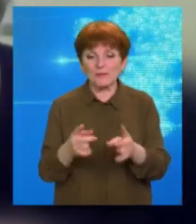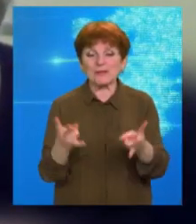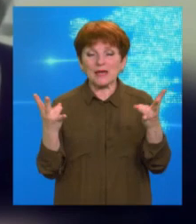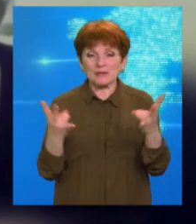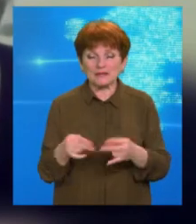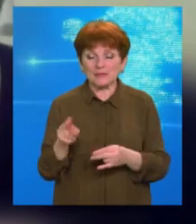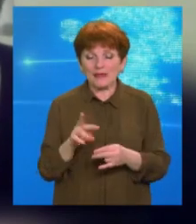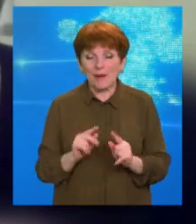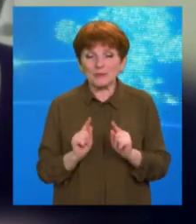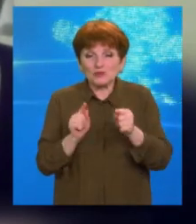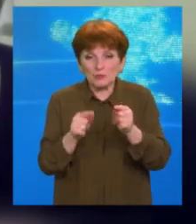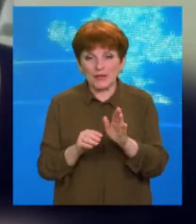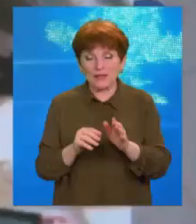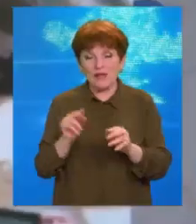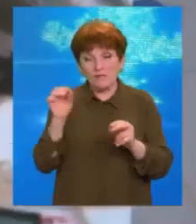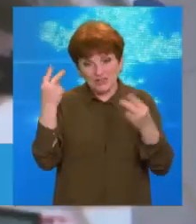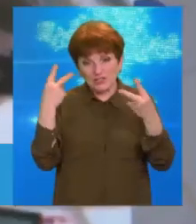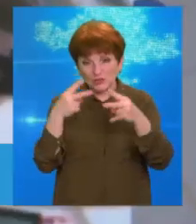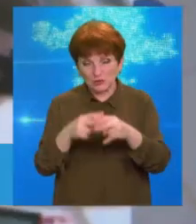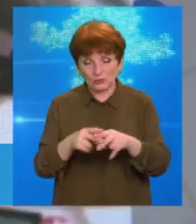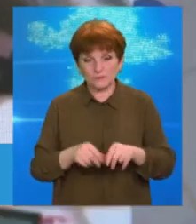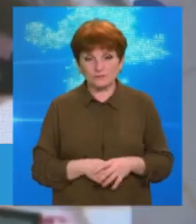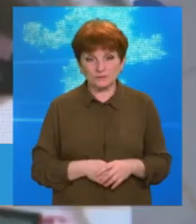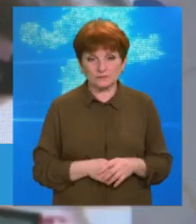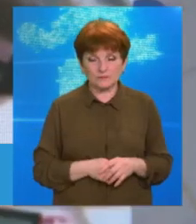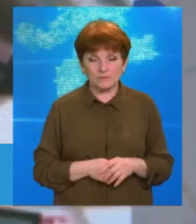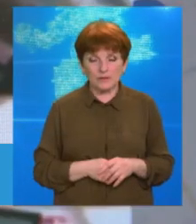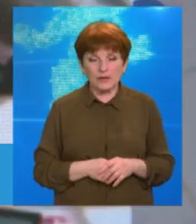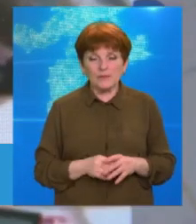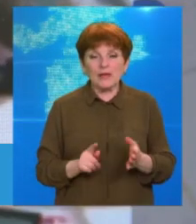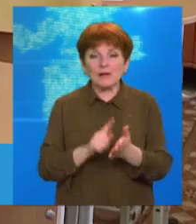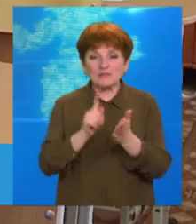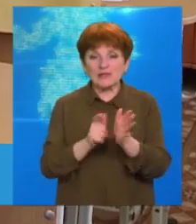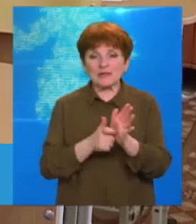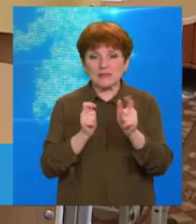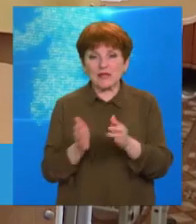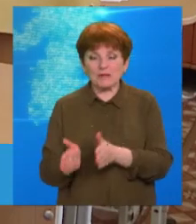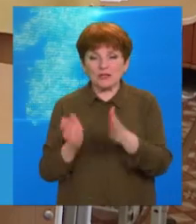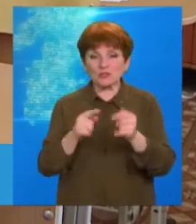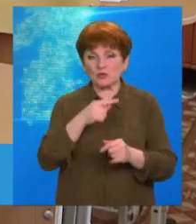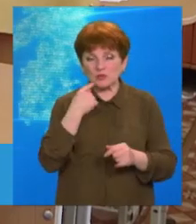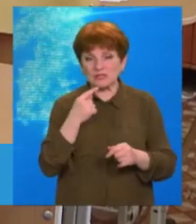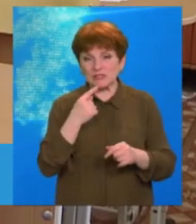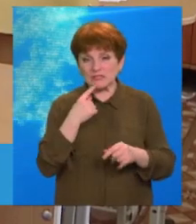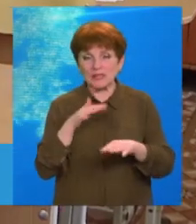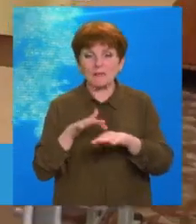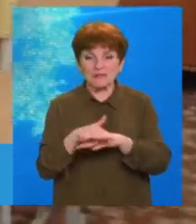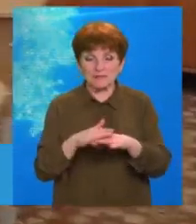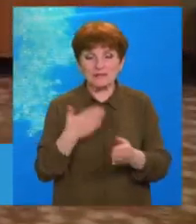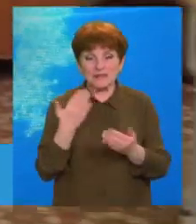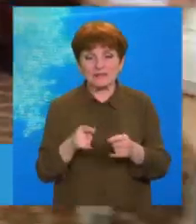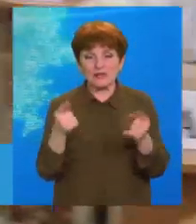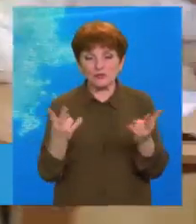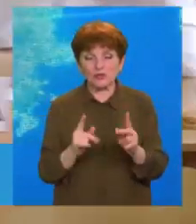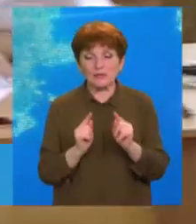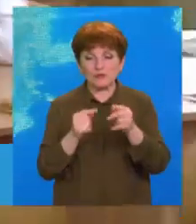для поступления в высшие учебные заведения. К обязательным экзаменам относятся русский язык и математика. Если они нужны для поступления в